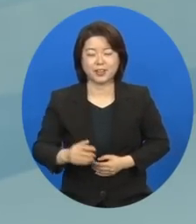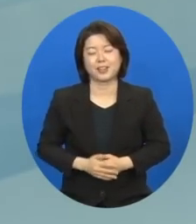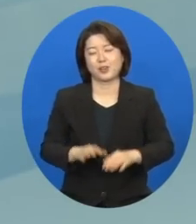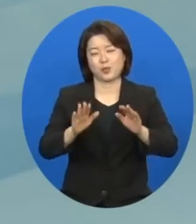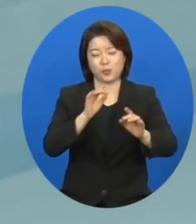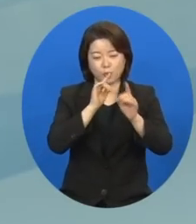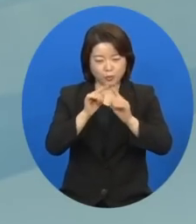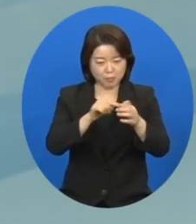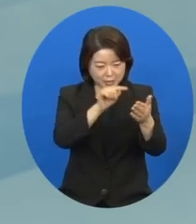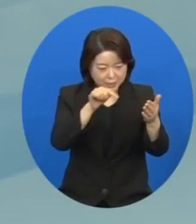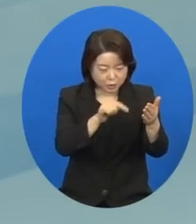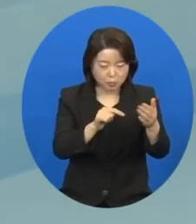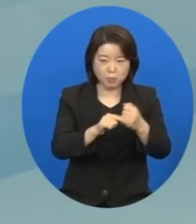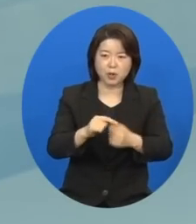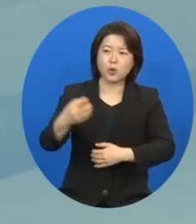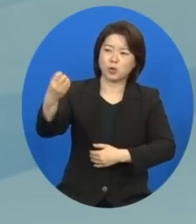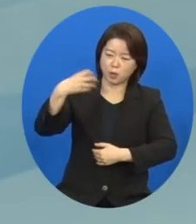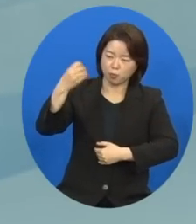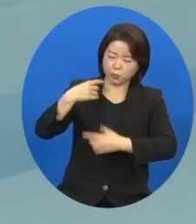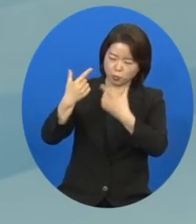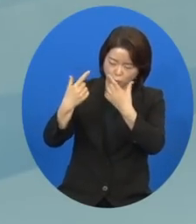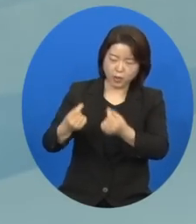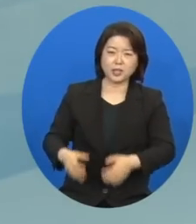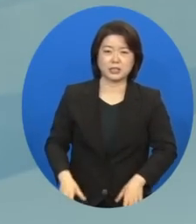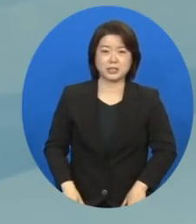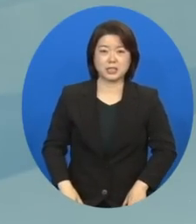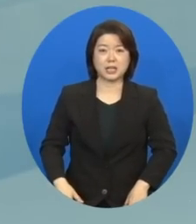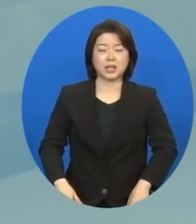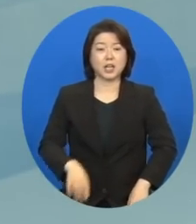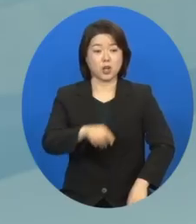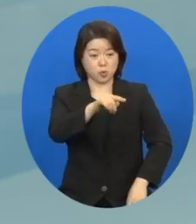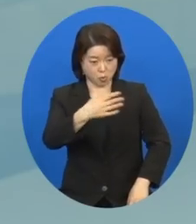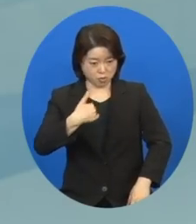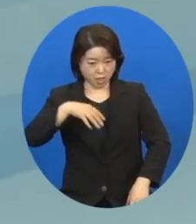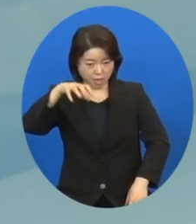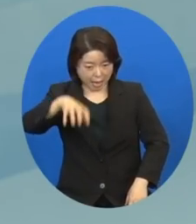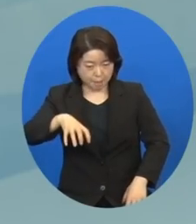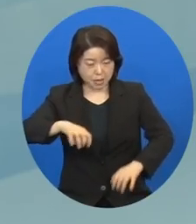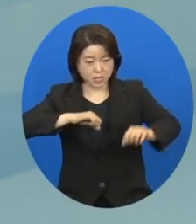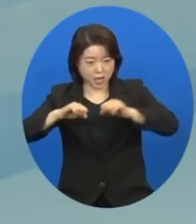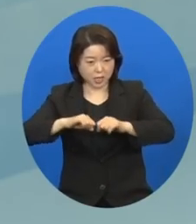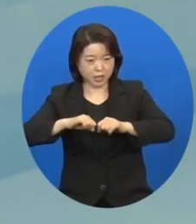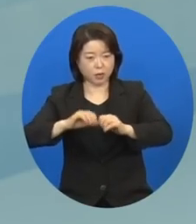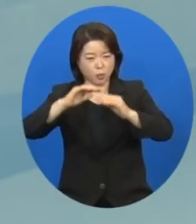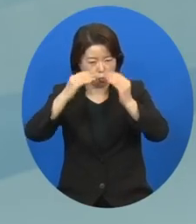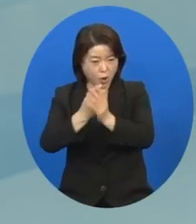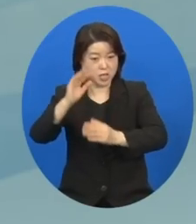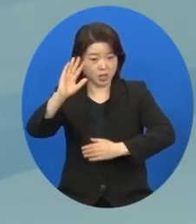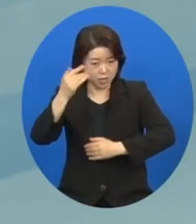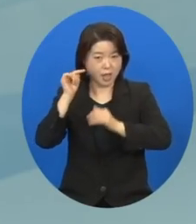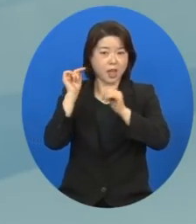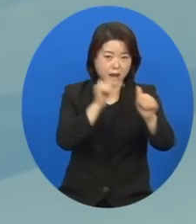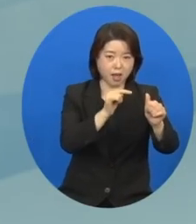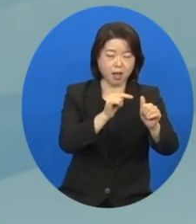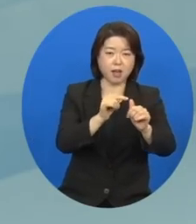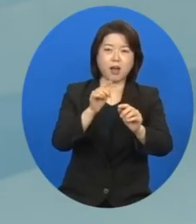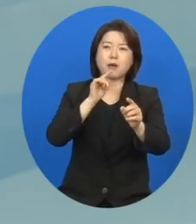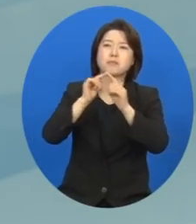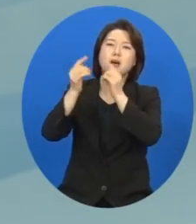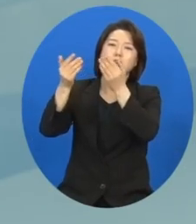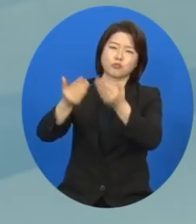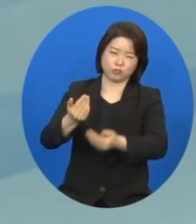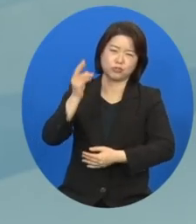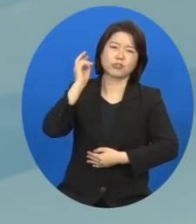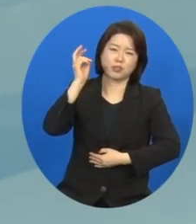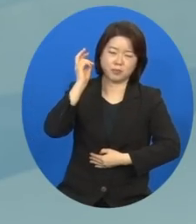말씀을 우리에게도 하시지 않겠습니까? 혹시 내 앞에서 행하여 완전하라 라고 말씀하실지도 모른다는